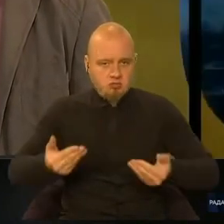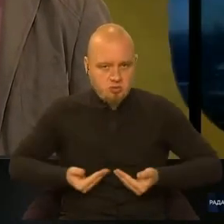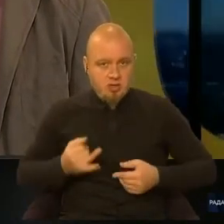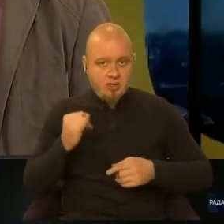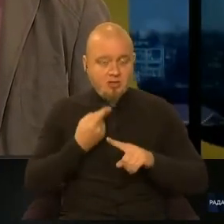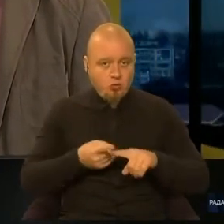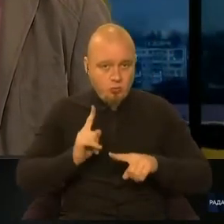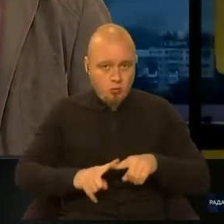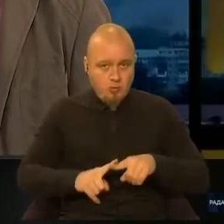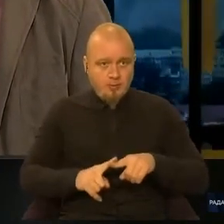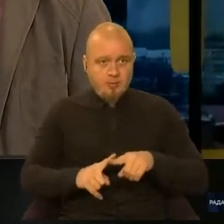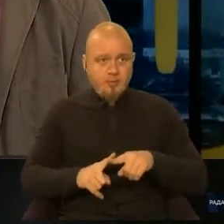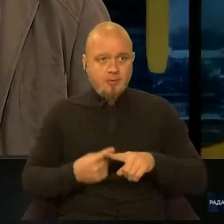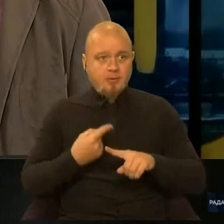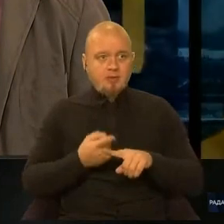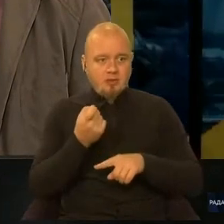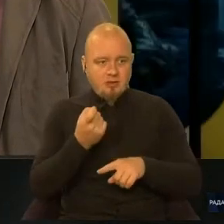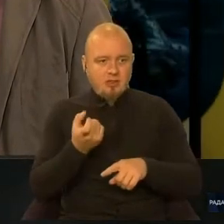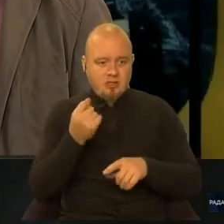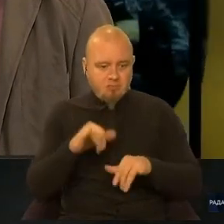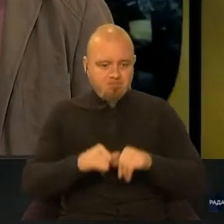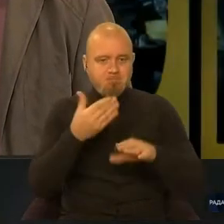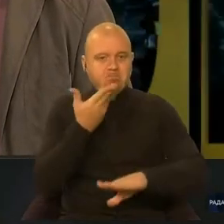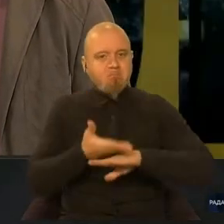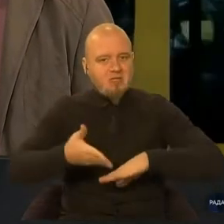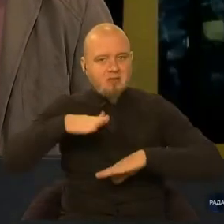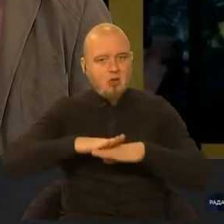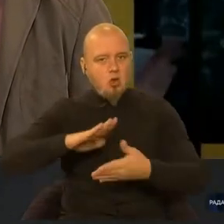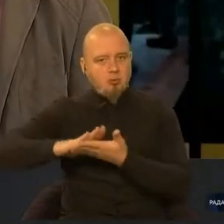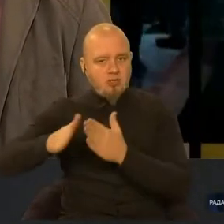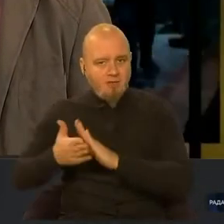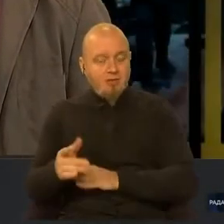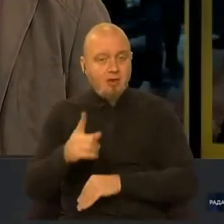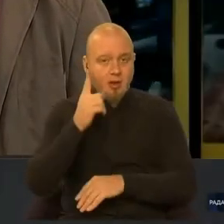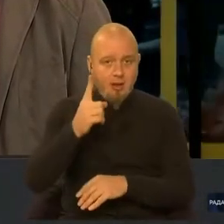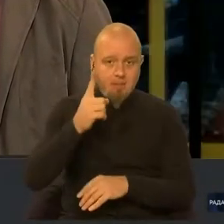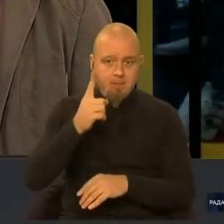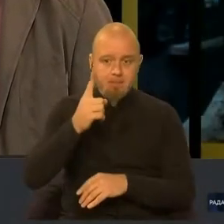тому це трішки ще прискладнює обставини, але